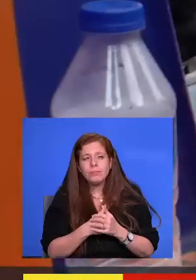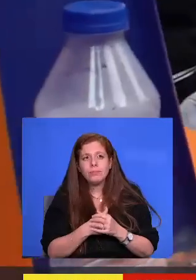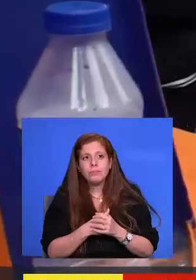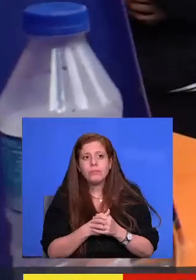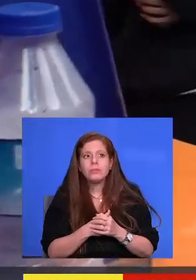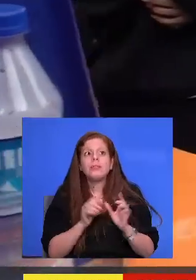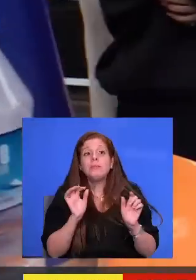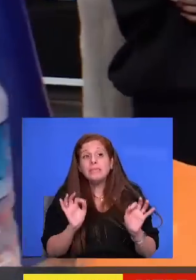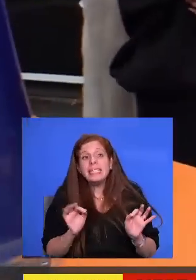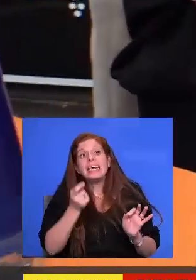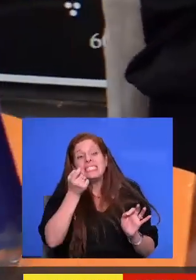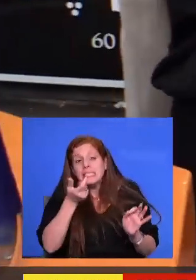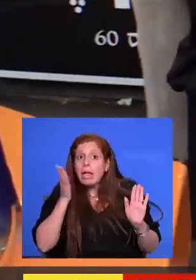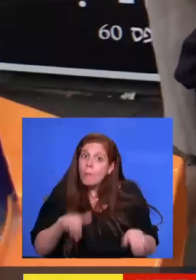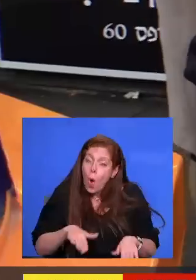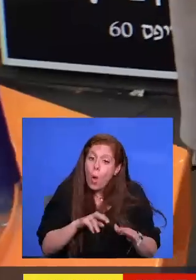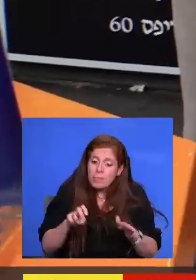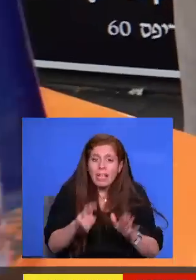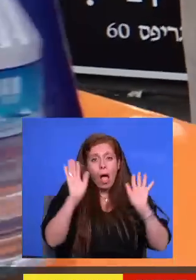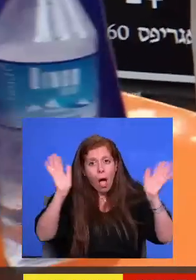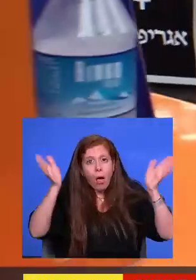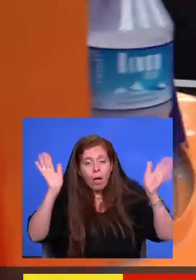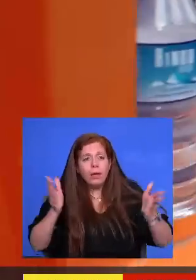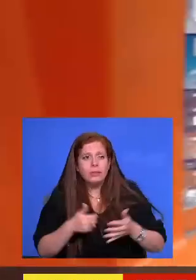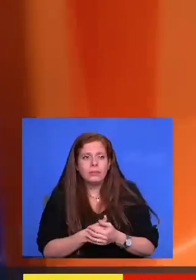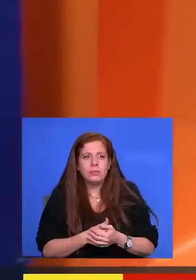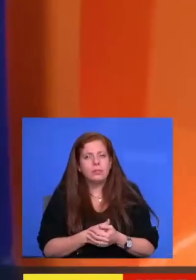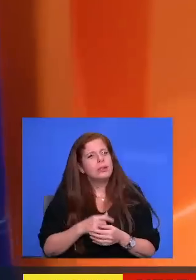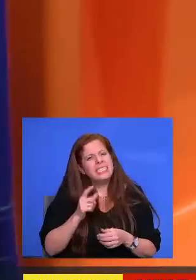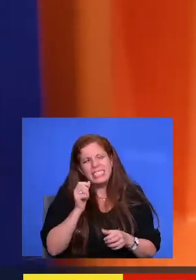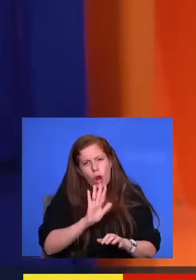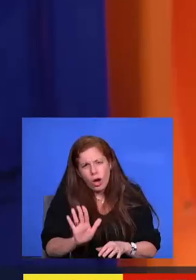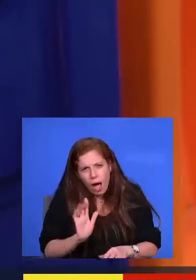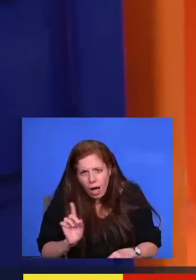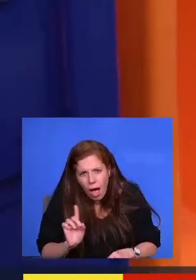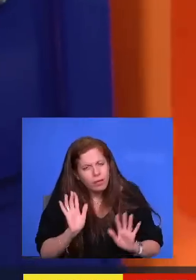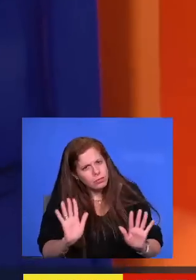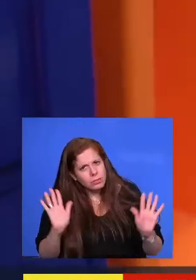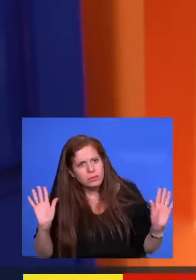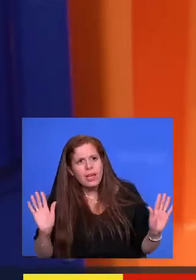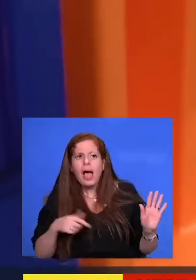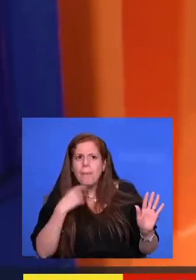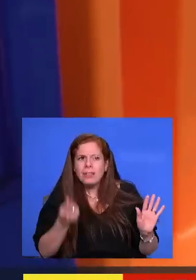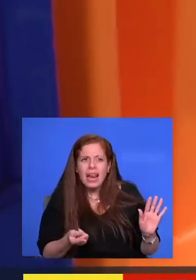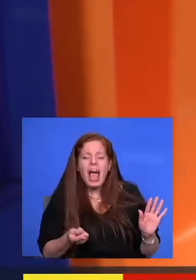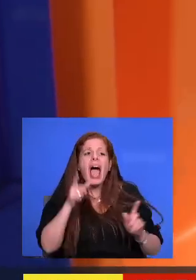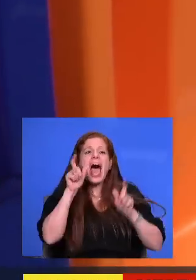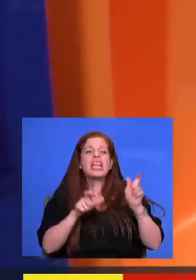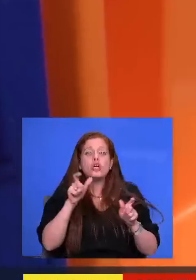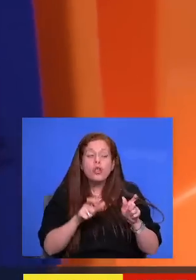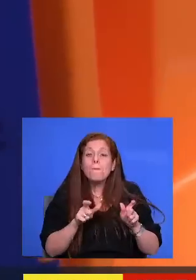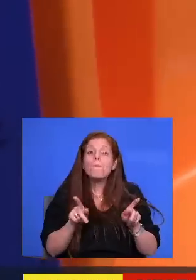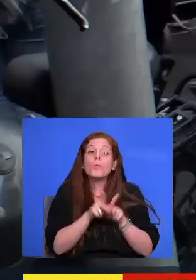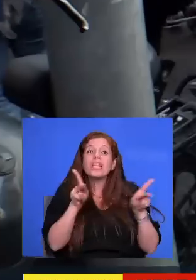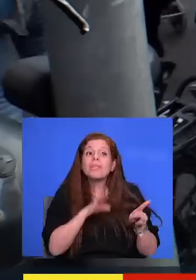בסדר, אז יהיה קצת פחות מדרכה. מה אתה עושה מזה כזה סיפור? לא, זה לא עובד ככה. זה לא עובד ככה. אמרתי לך, אנשים פותרים את הבעיות בזה